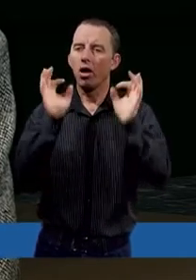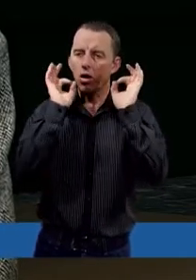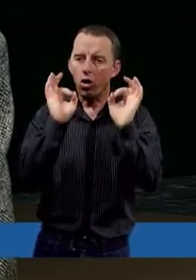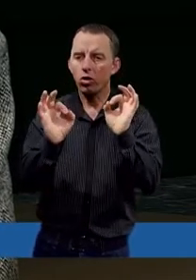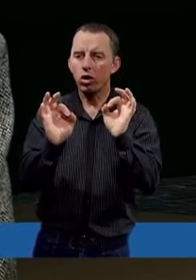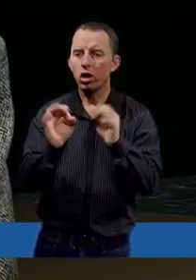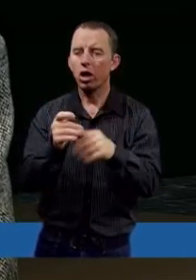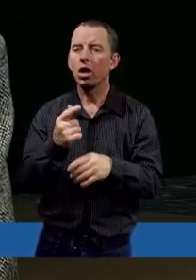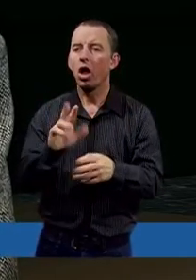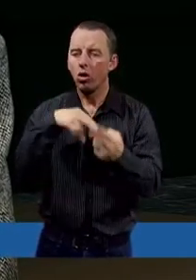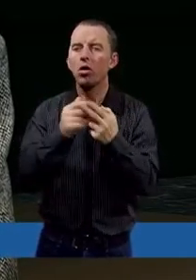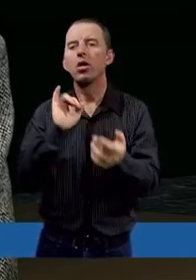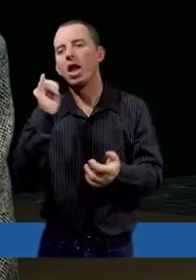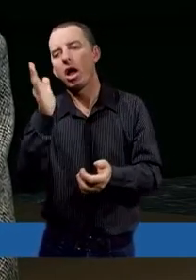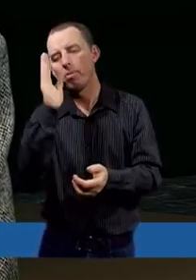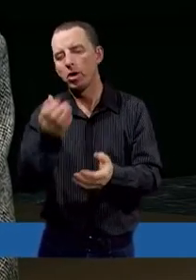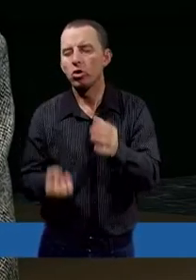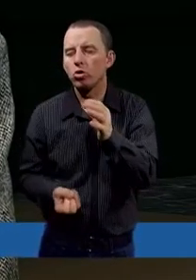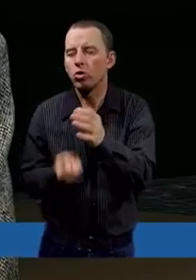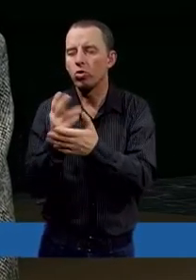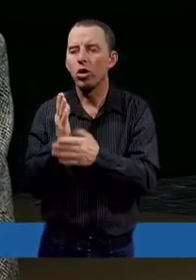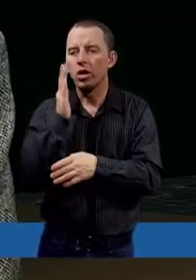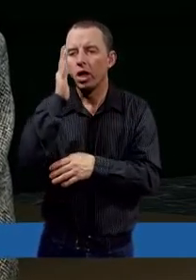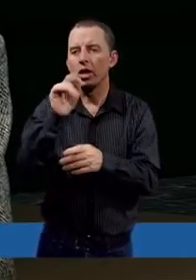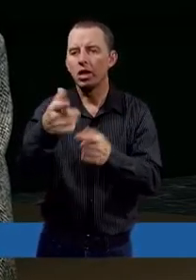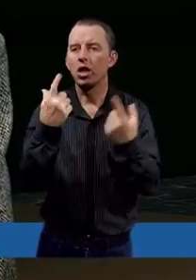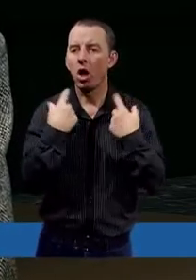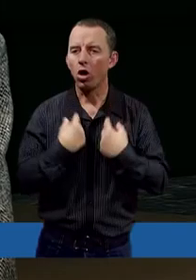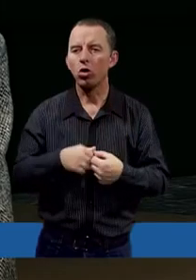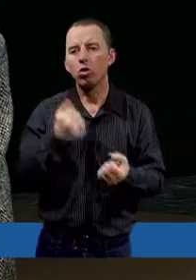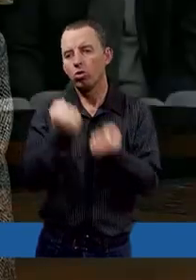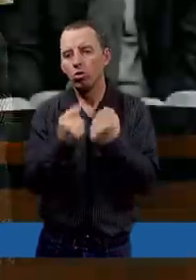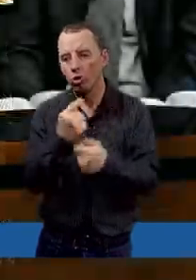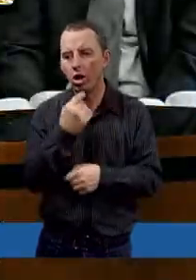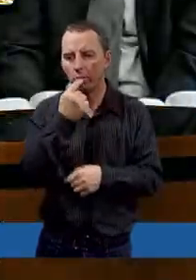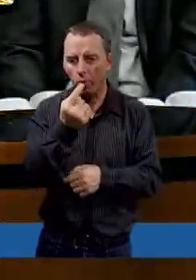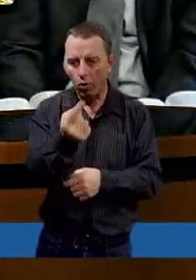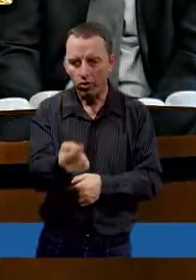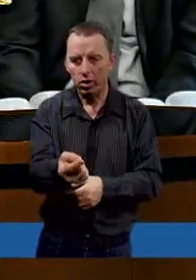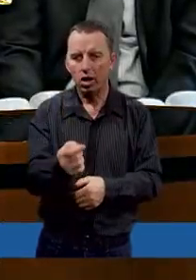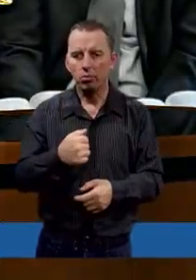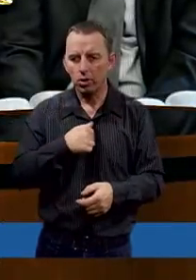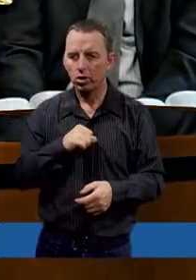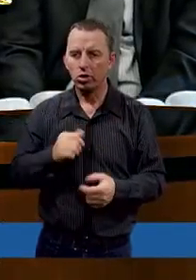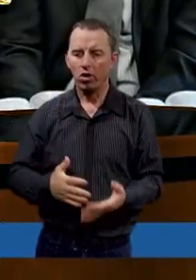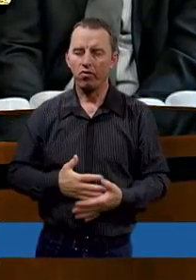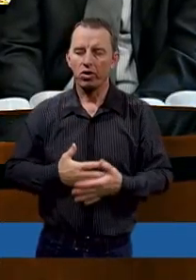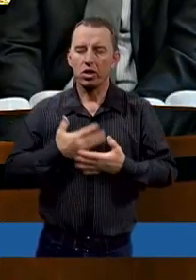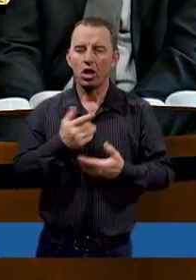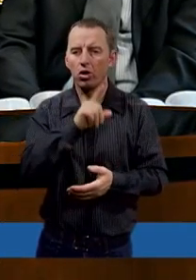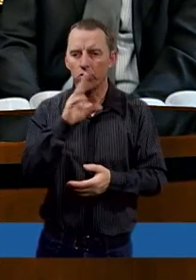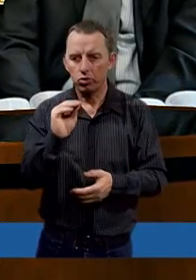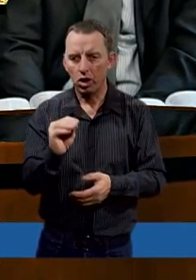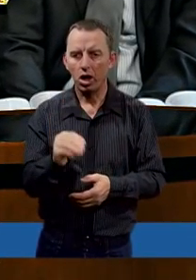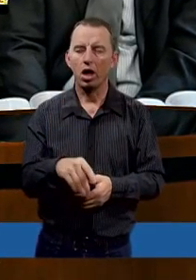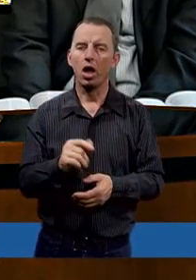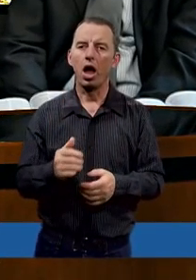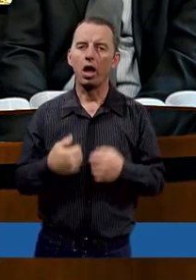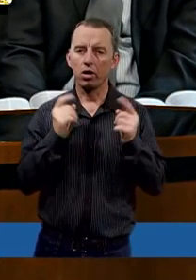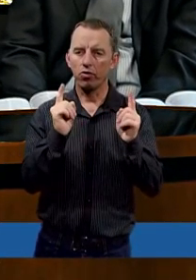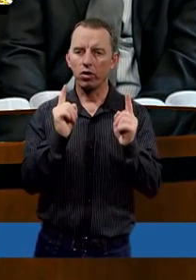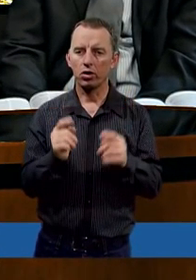będzie źródłem nadziei dla tej osoby. Co powiedzieć? Mhm. Proszę. Mi się wydaje, że tutaj ważne,